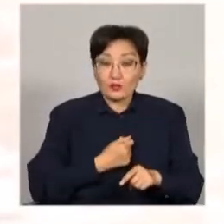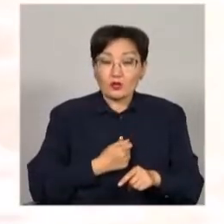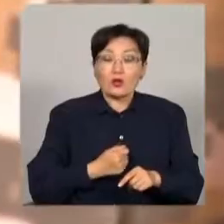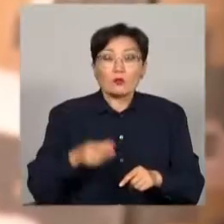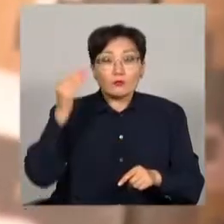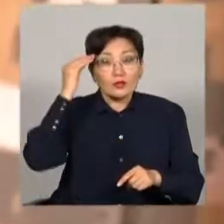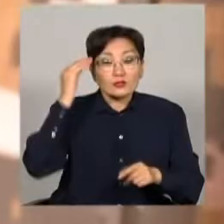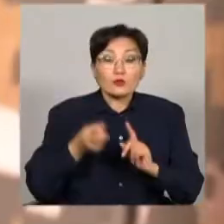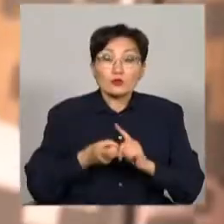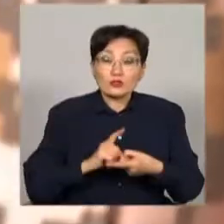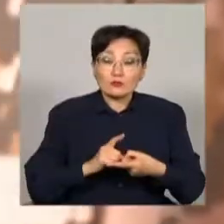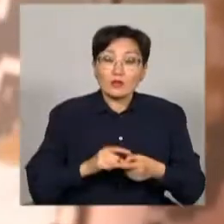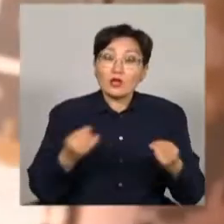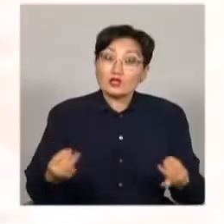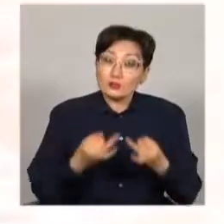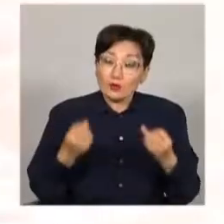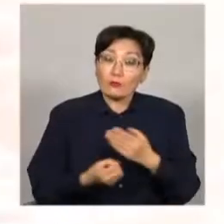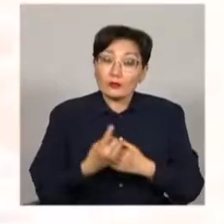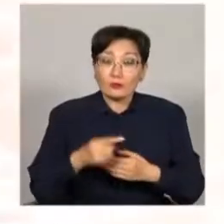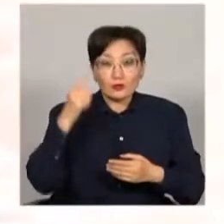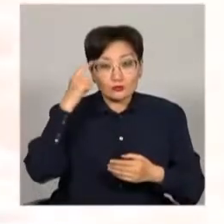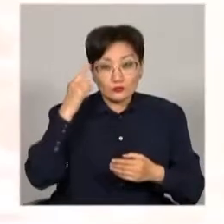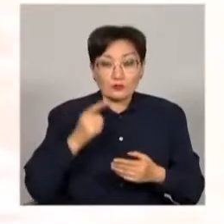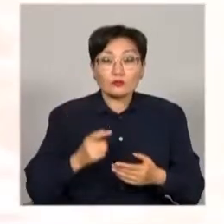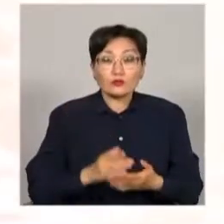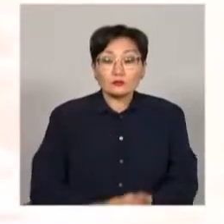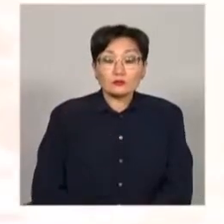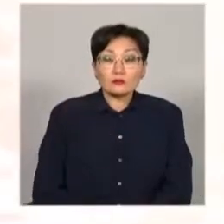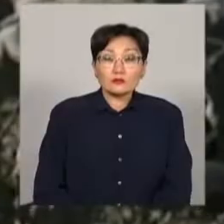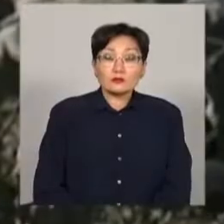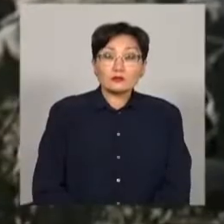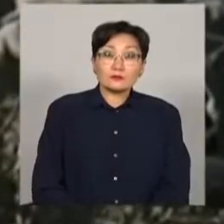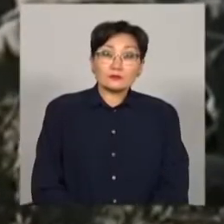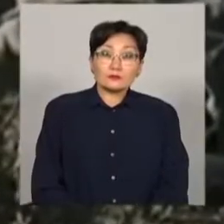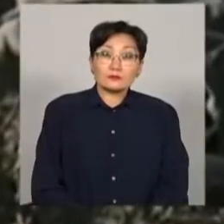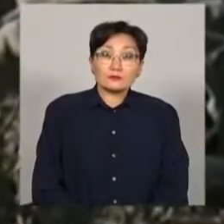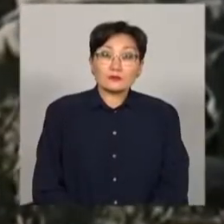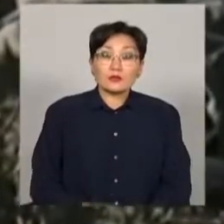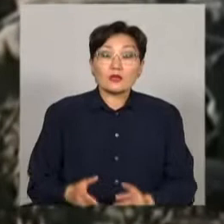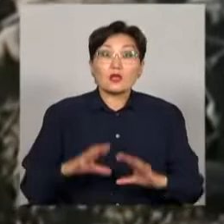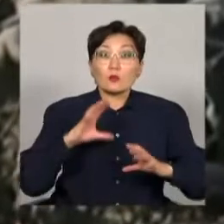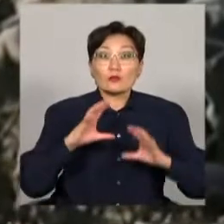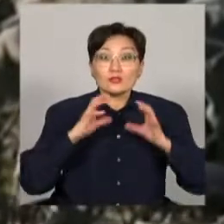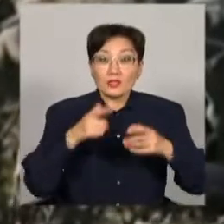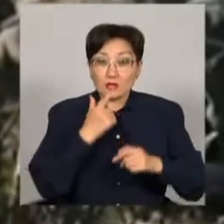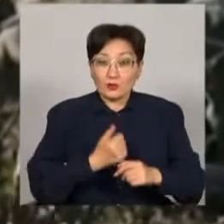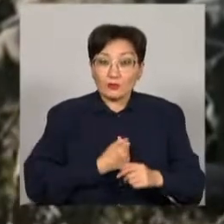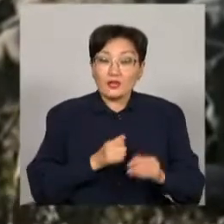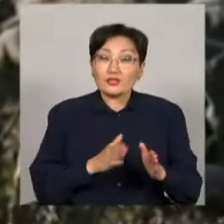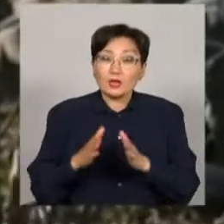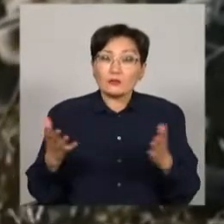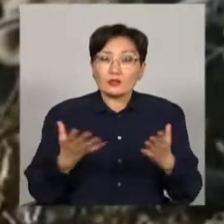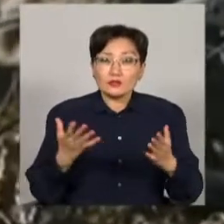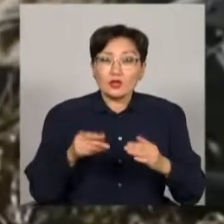көзқарастың өзгергені, қызығушылықтың пайда болған деп өзім ойлаймын. Ал әлемде әскер болу тәртібі қалай?